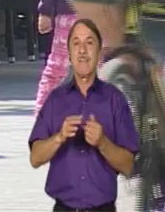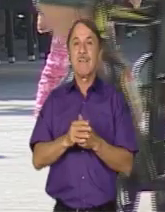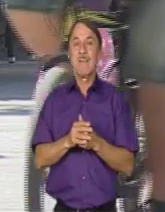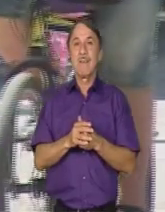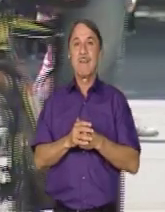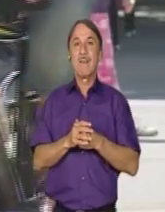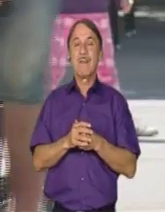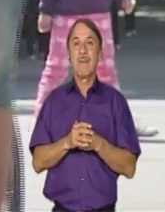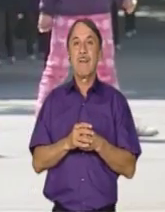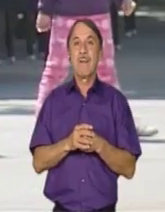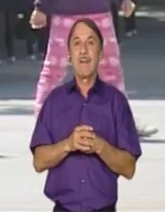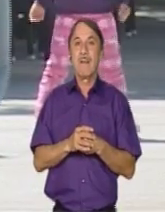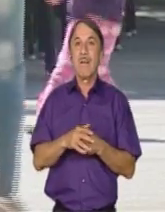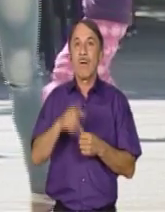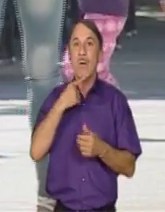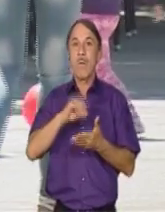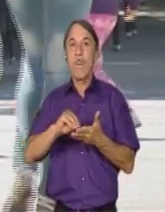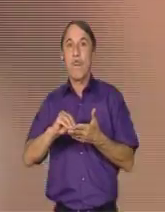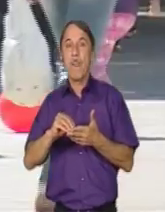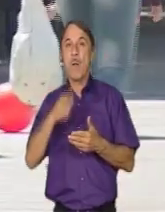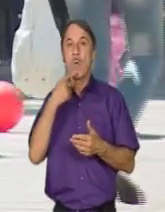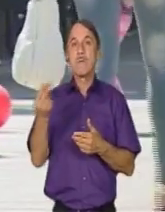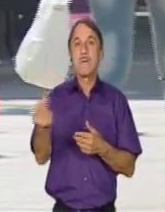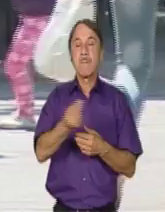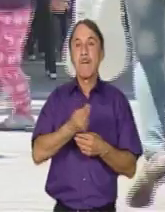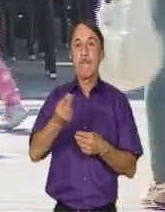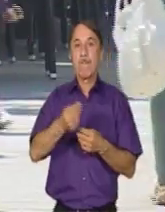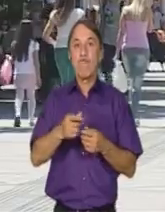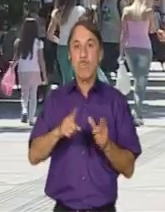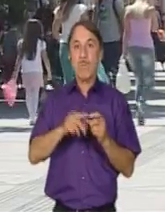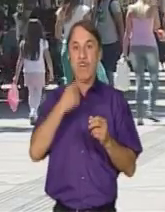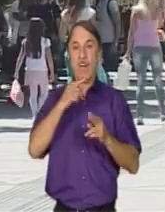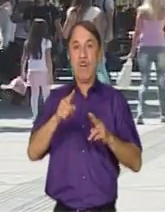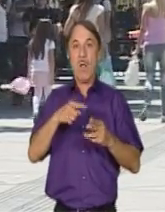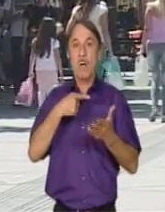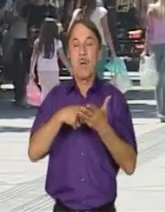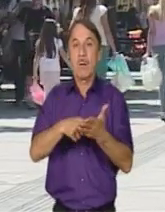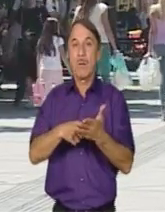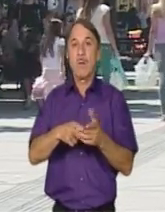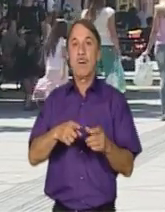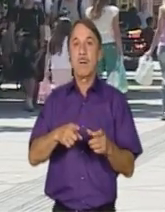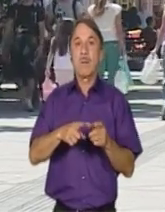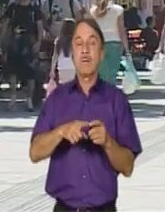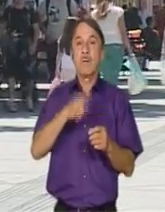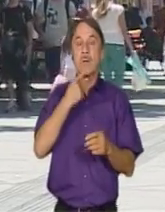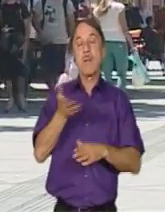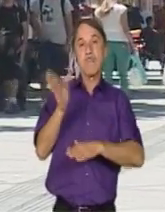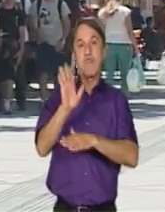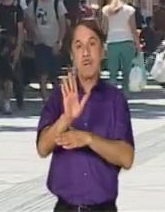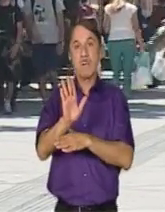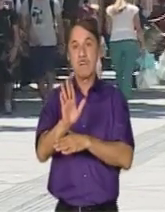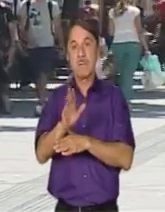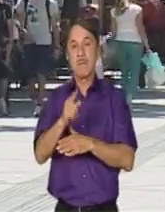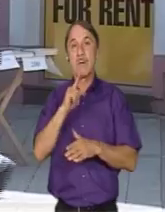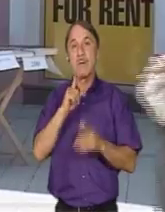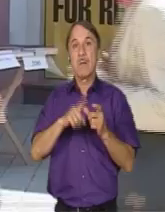aforizam. Naslov ovog dela već se proslavio na grafitima i parolama širom Srbije. Ovakvi aforizmi su, kaže autor, univerzalni i